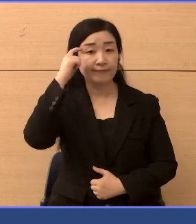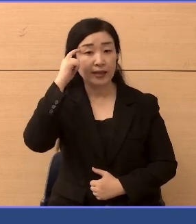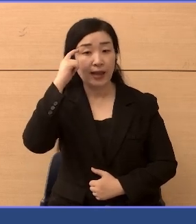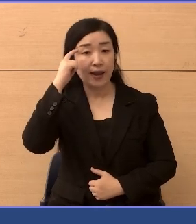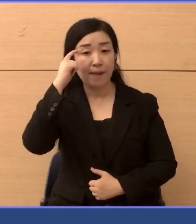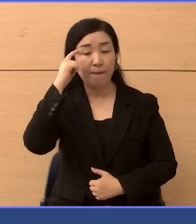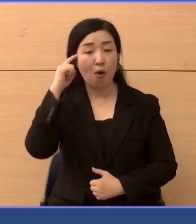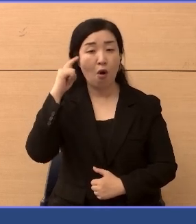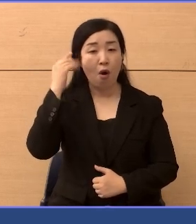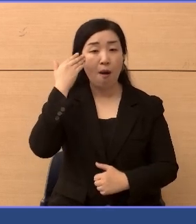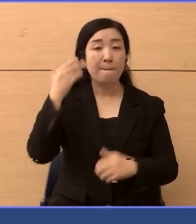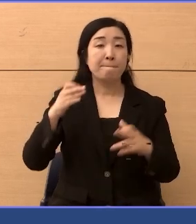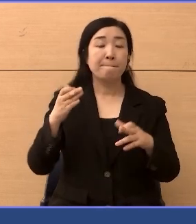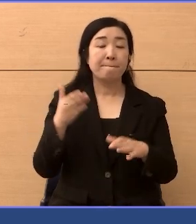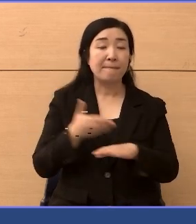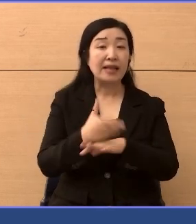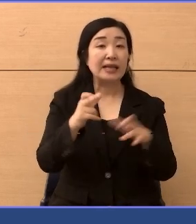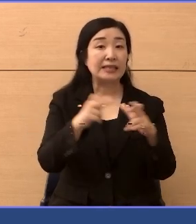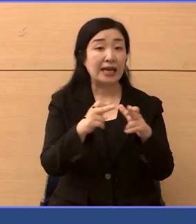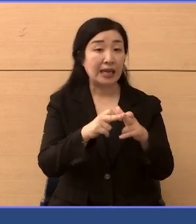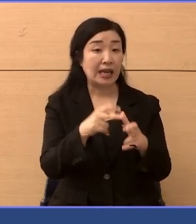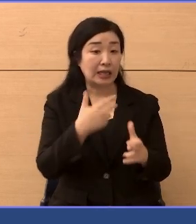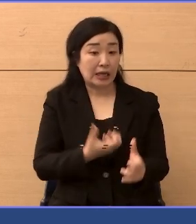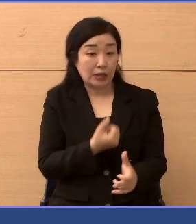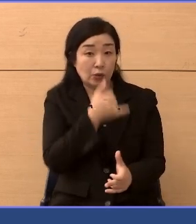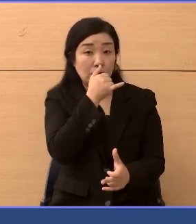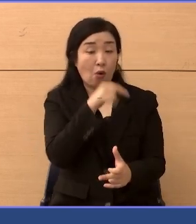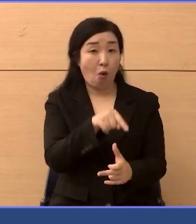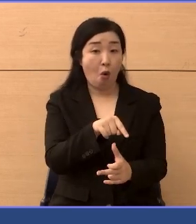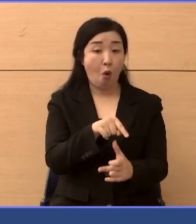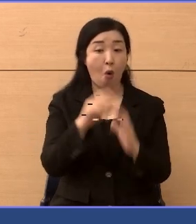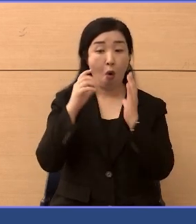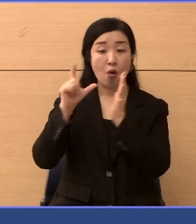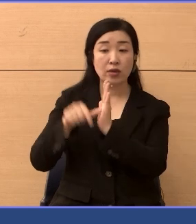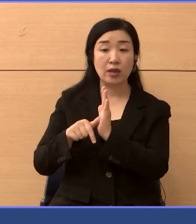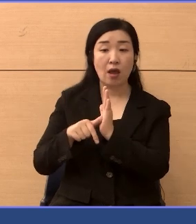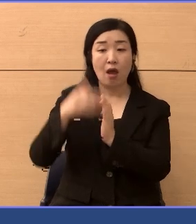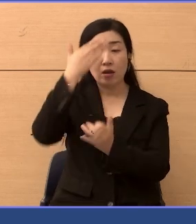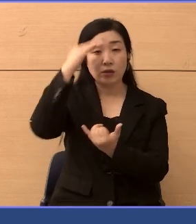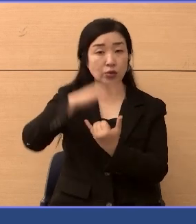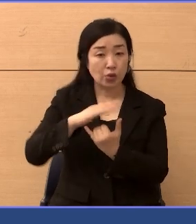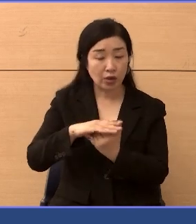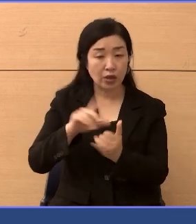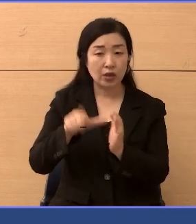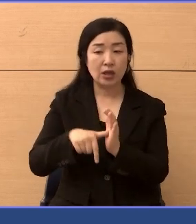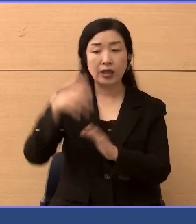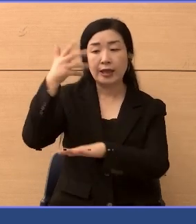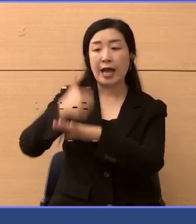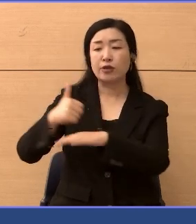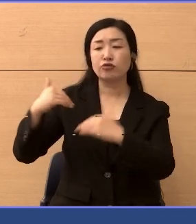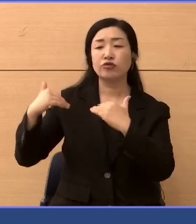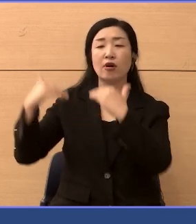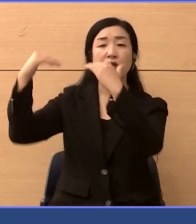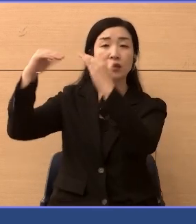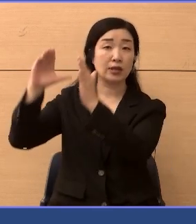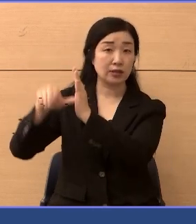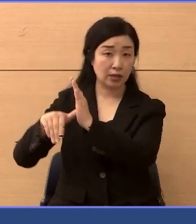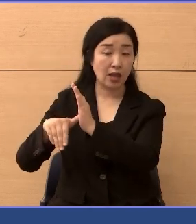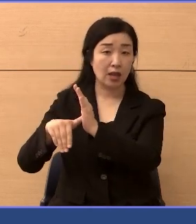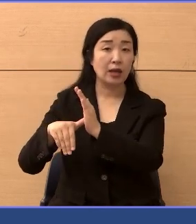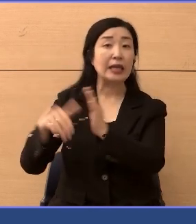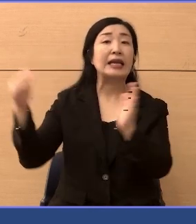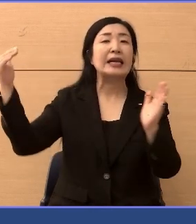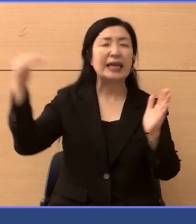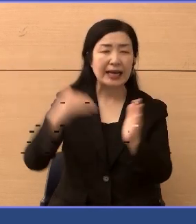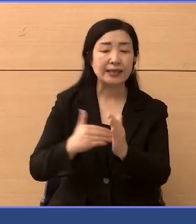experienced 발달 장애를 during 가지고 있는 childhood, 경우에는 어렸을 때, teenage years, and early 유아기 또 adulthood, 청소년기 또는 is often 초기 of other 성인기 people 같은 경우에는 making 또 다른 decisions for